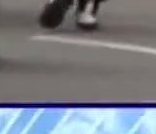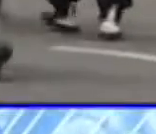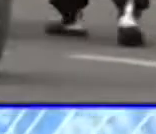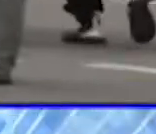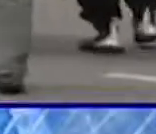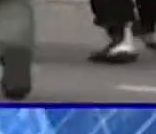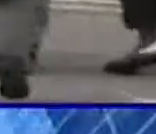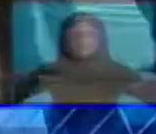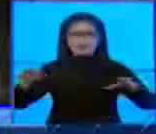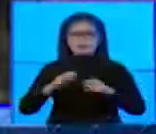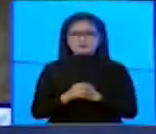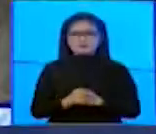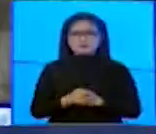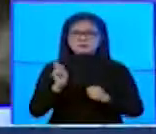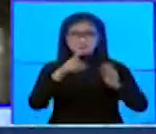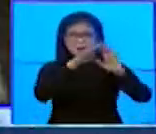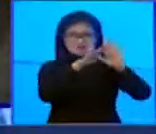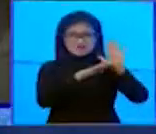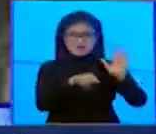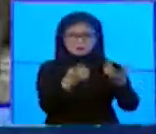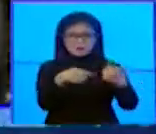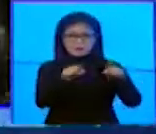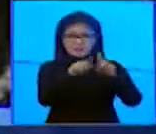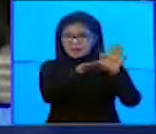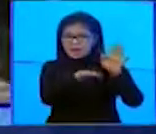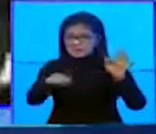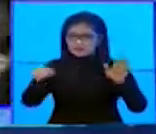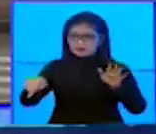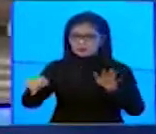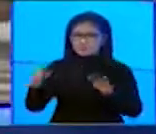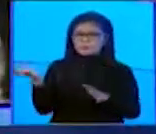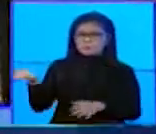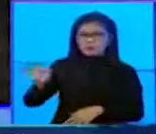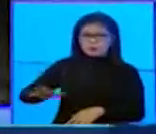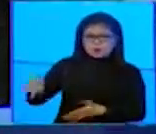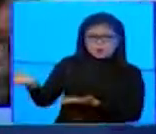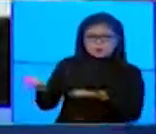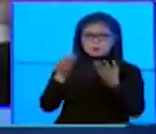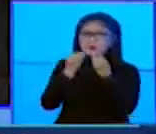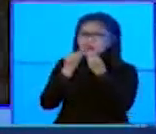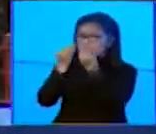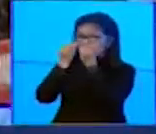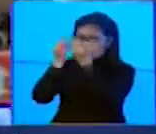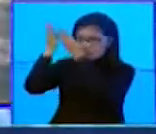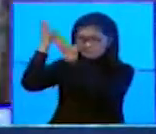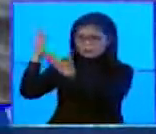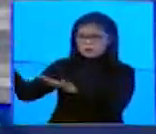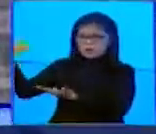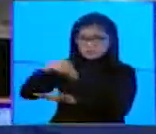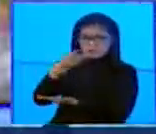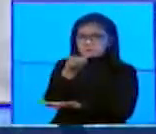acara peringatan Maulid Nabi dihadiri lebih dari 10000 orang mereka bahkan attack berjaga jarak